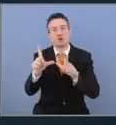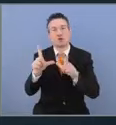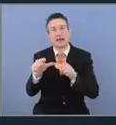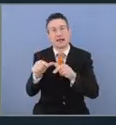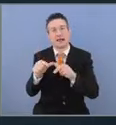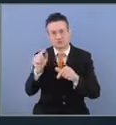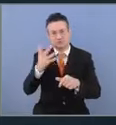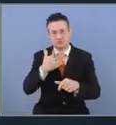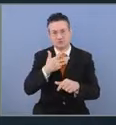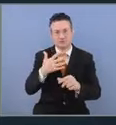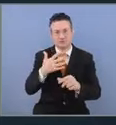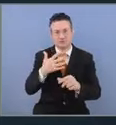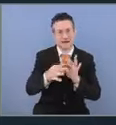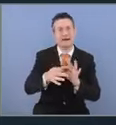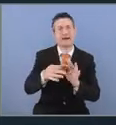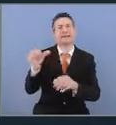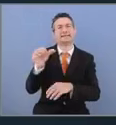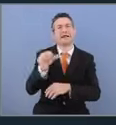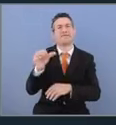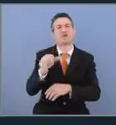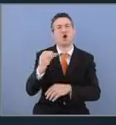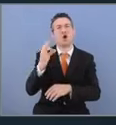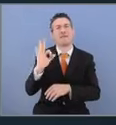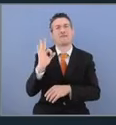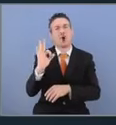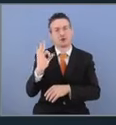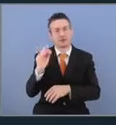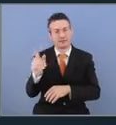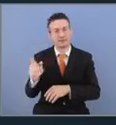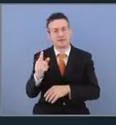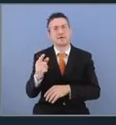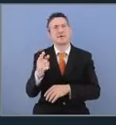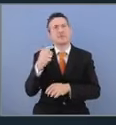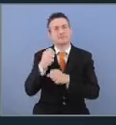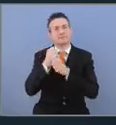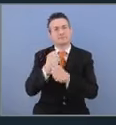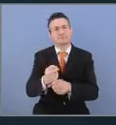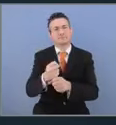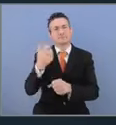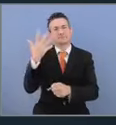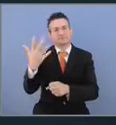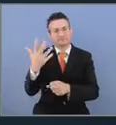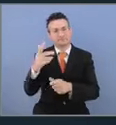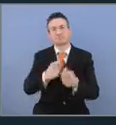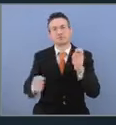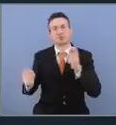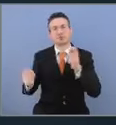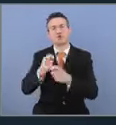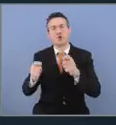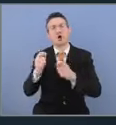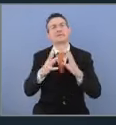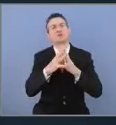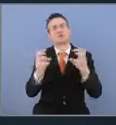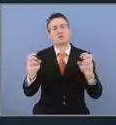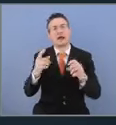Forte, che è uno dei 5 consorzi, rappresenta uno dei 5 consorzi industriali che attualmente abbiamo sul nostro